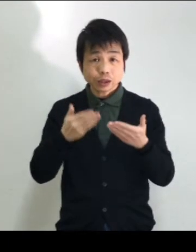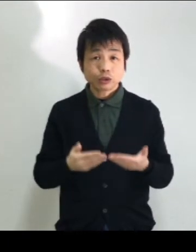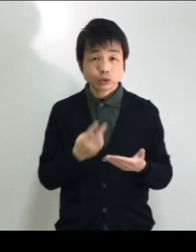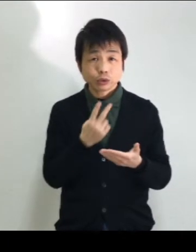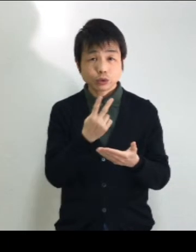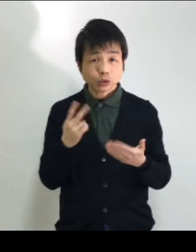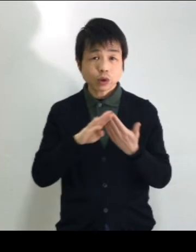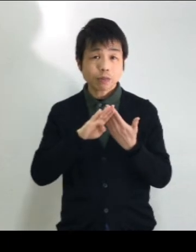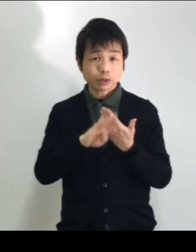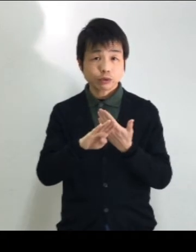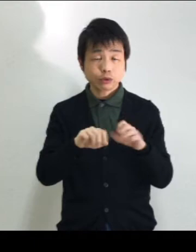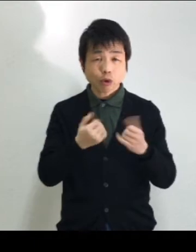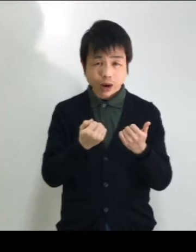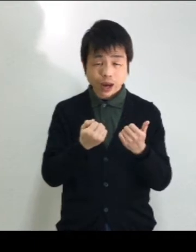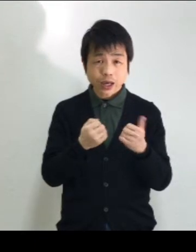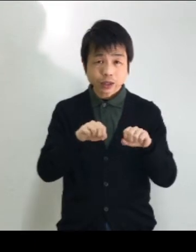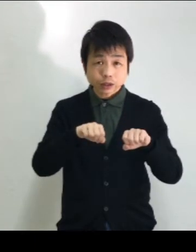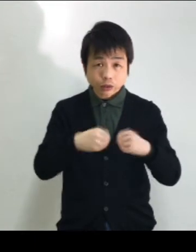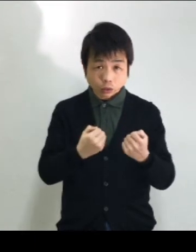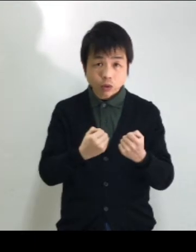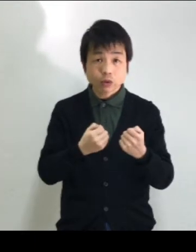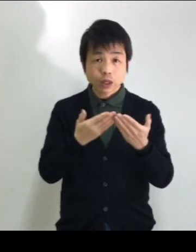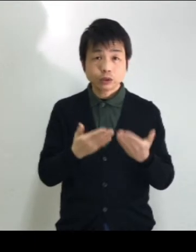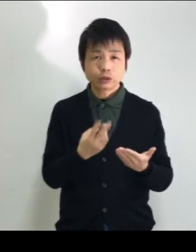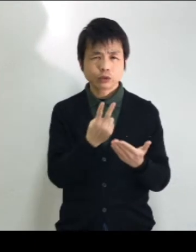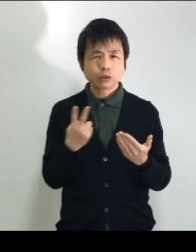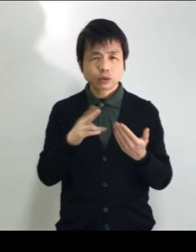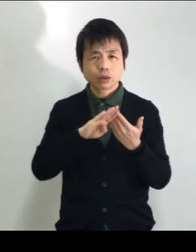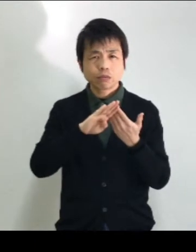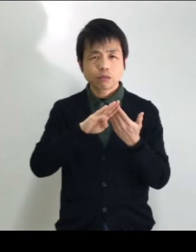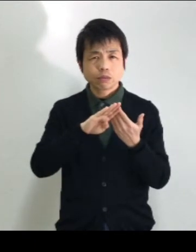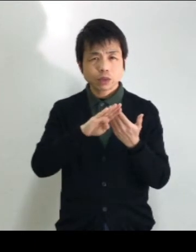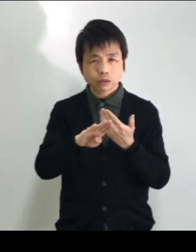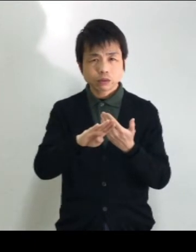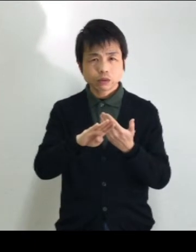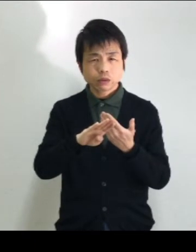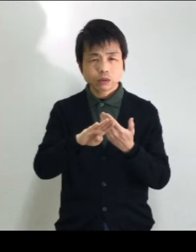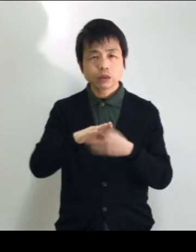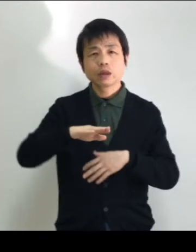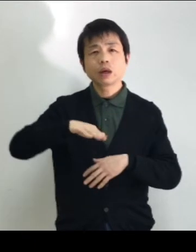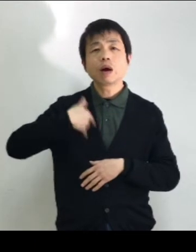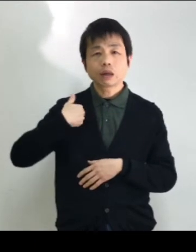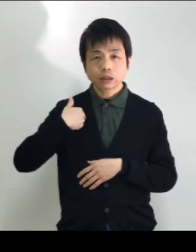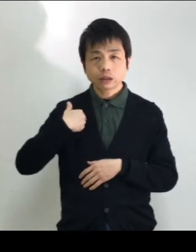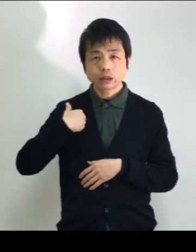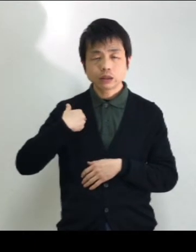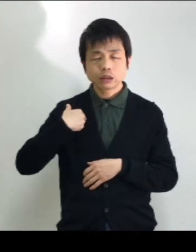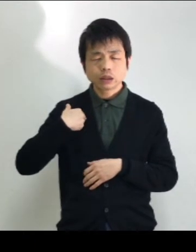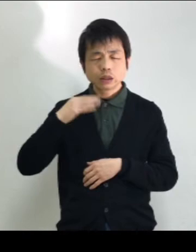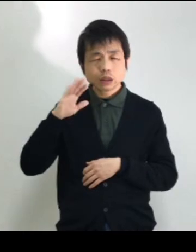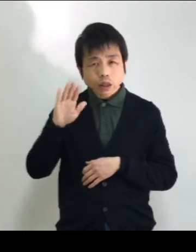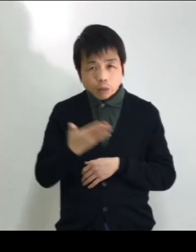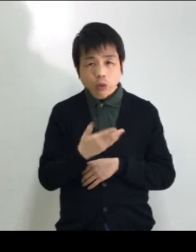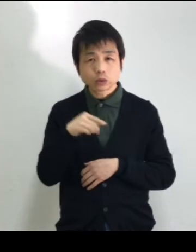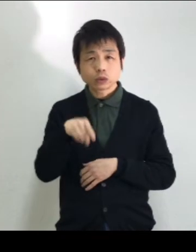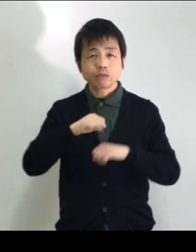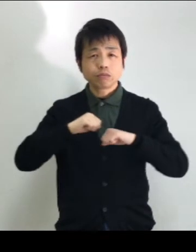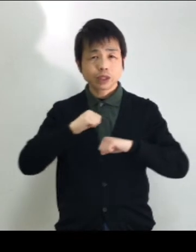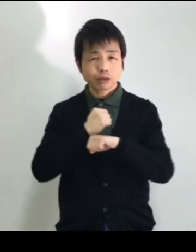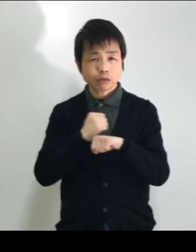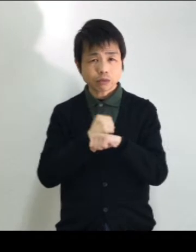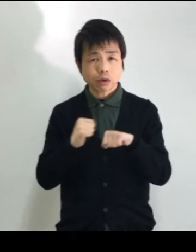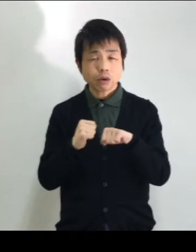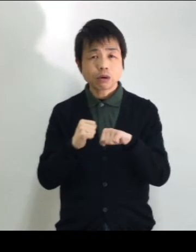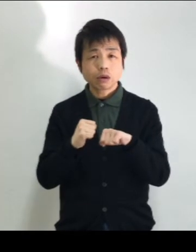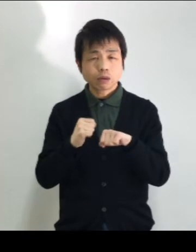者の重度障害者じゃないかもしれないけれども、これだけの生きづらさを感じている